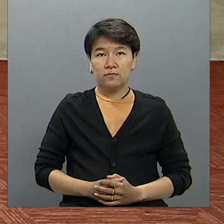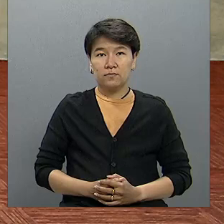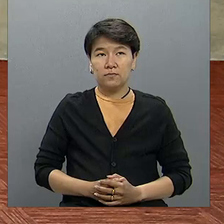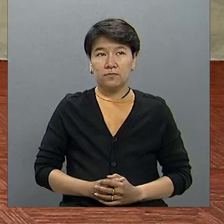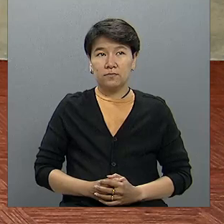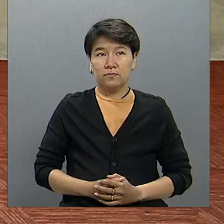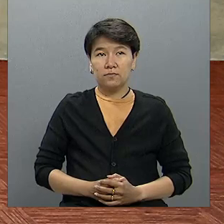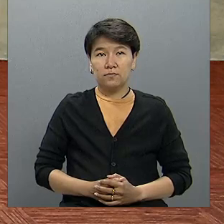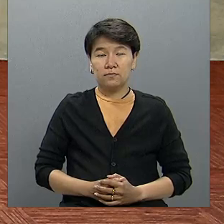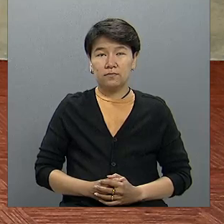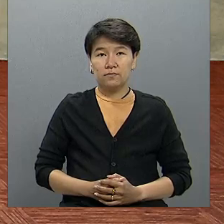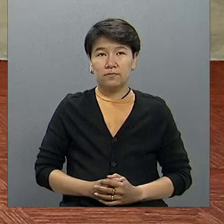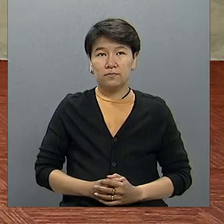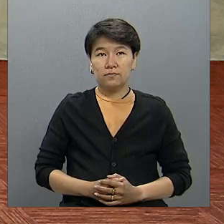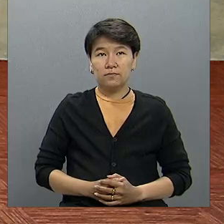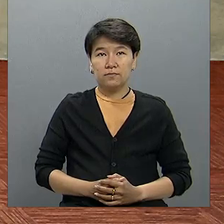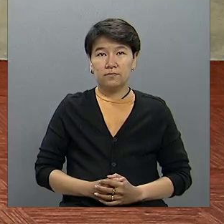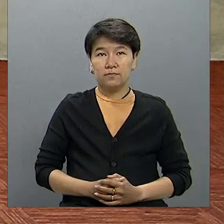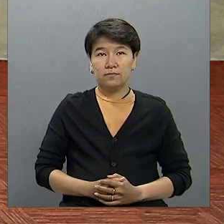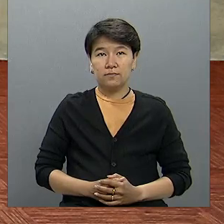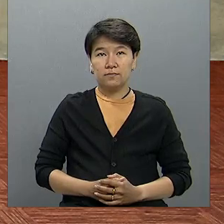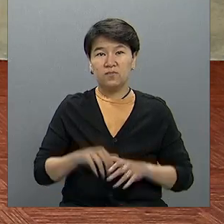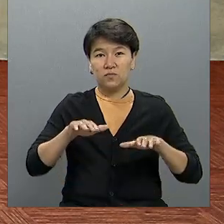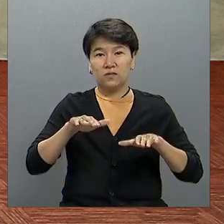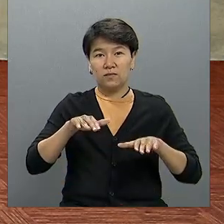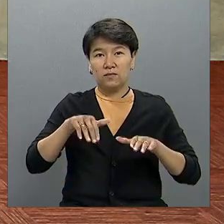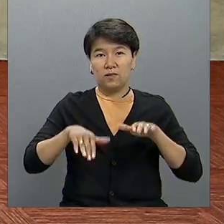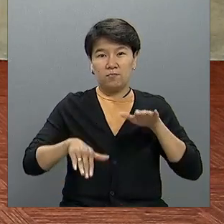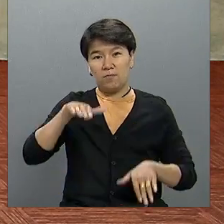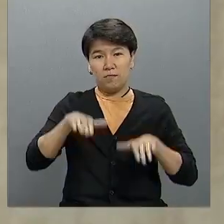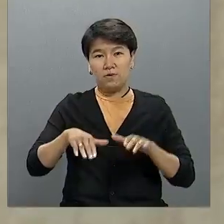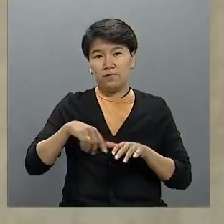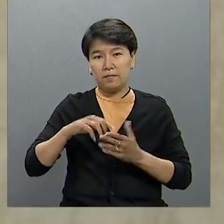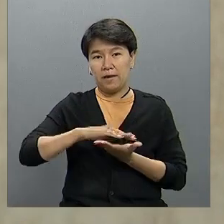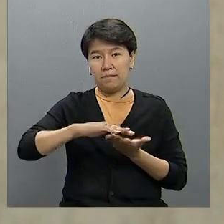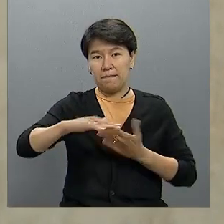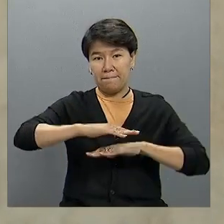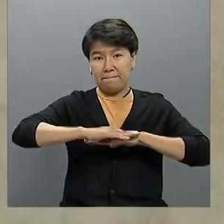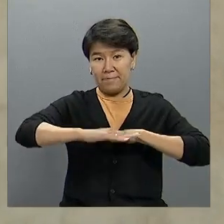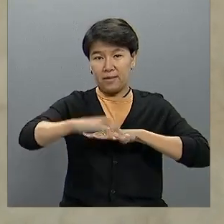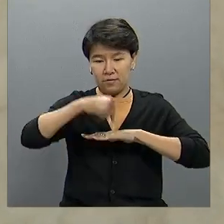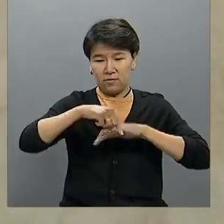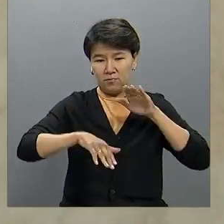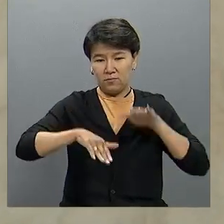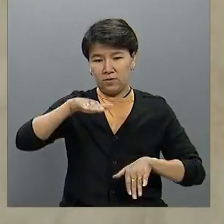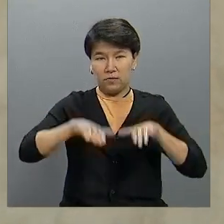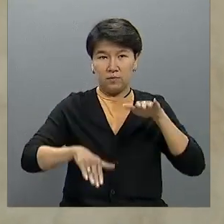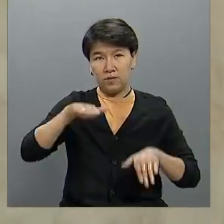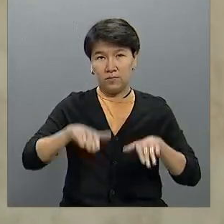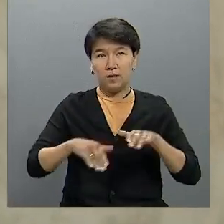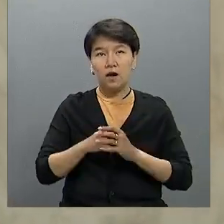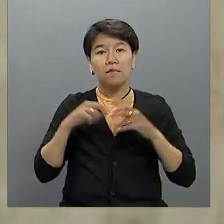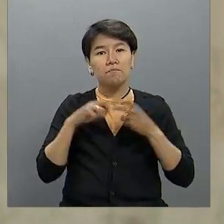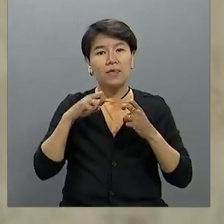นะคะต้องสปริงนิดนึงนะคะเพื่อที่จะยกเข่าขึ้นมาสำหรับท่านี้ใครที่มีปัญหาเรื่องเจ็บเข่ากระโด